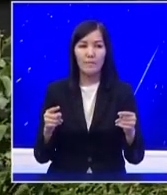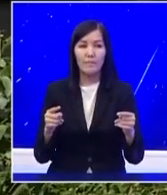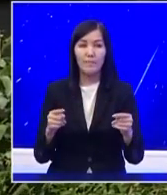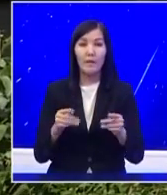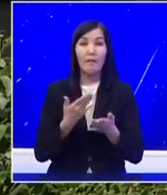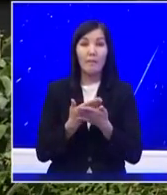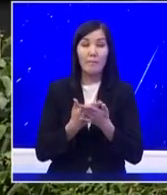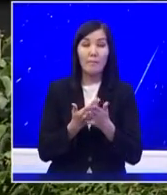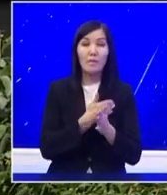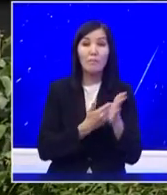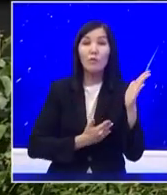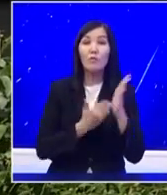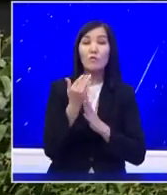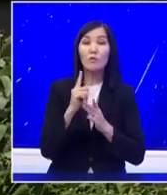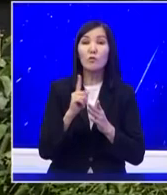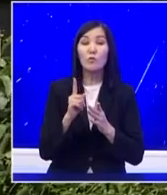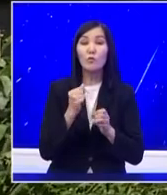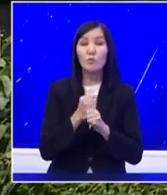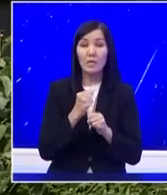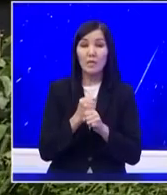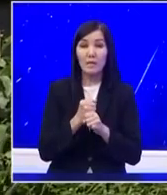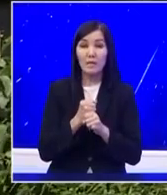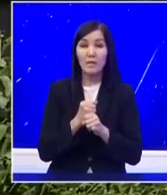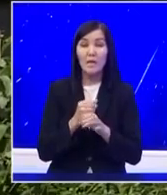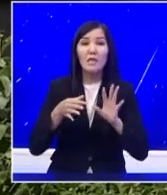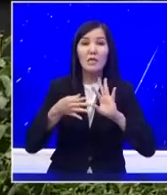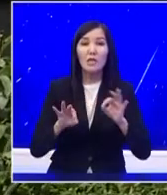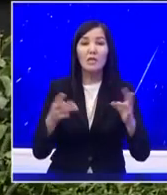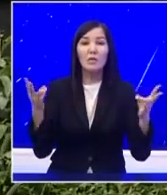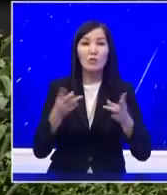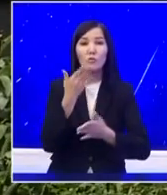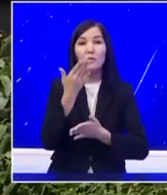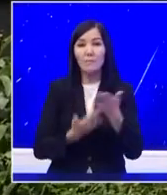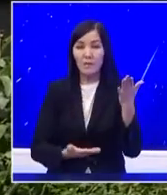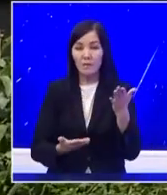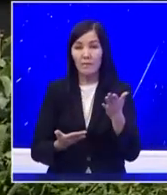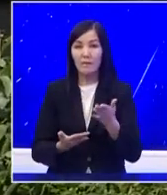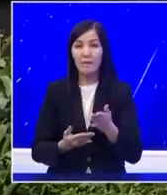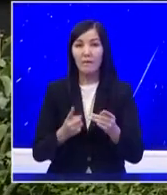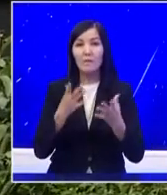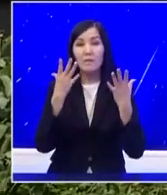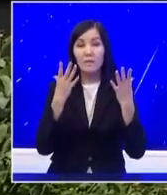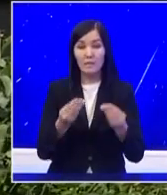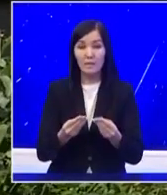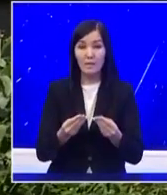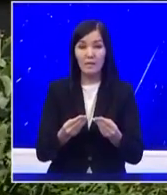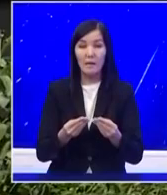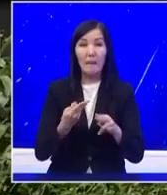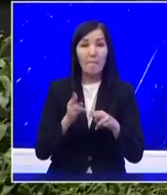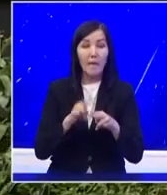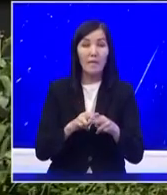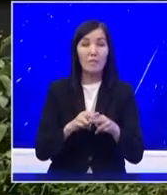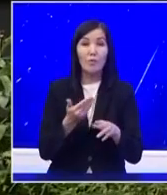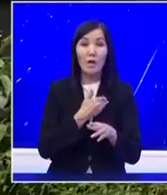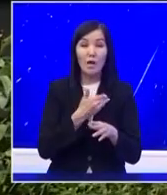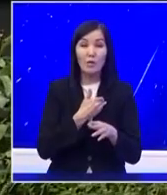Если у вас температура, что пить, как долго пить и по сколько таблеток пить в течение дня. Поэтому я